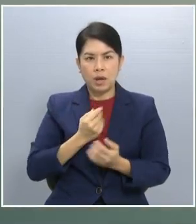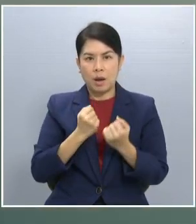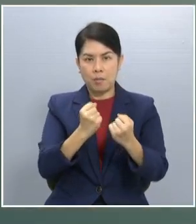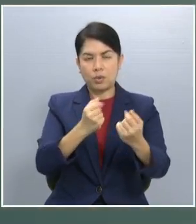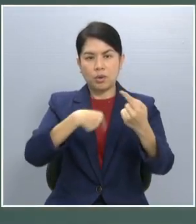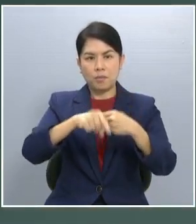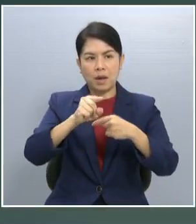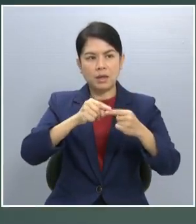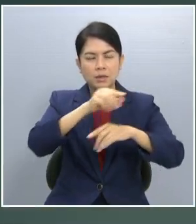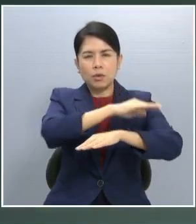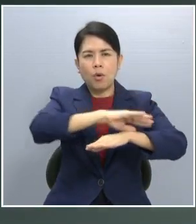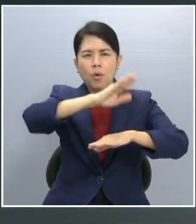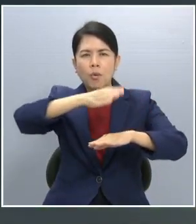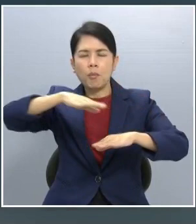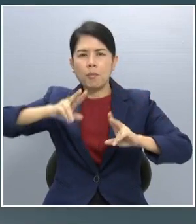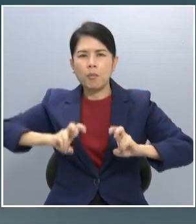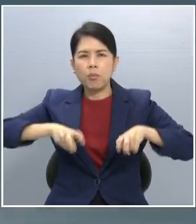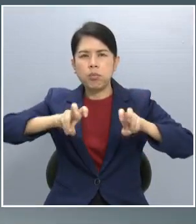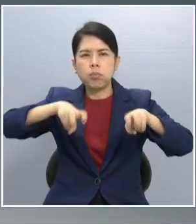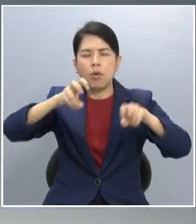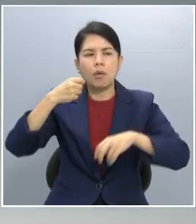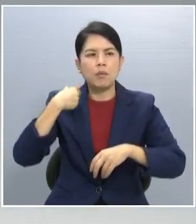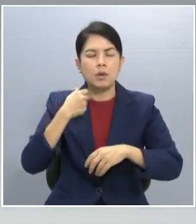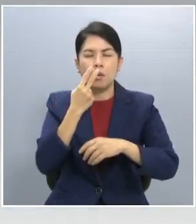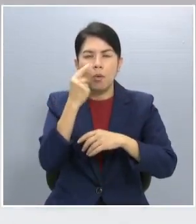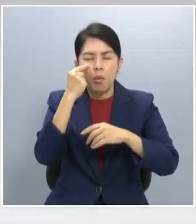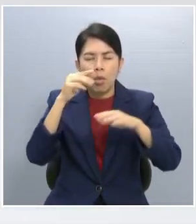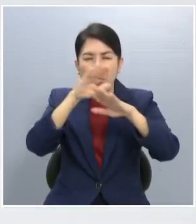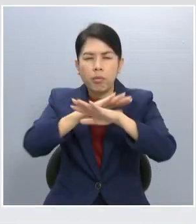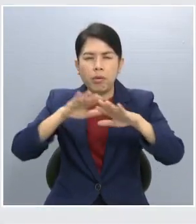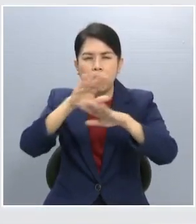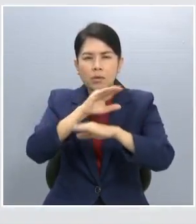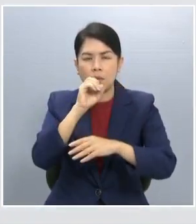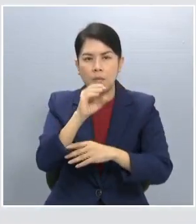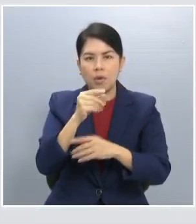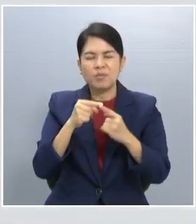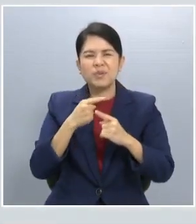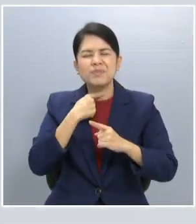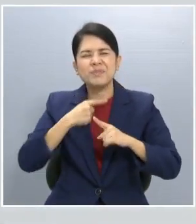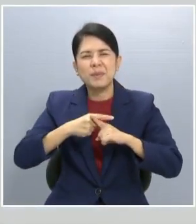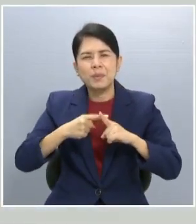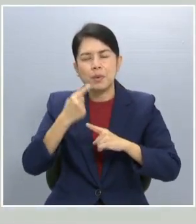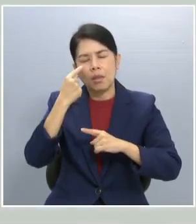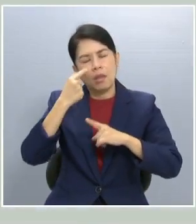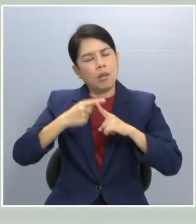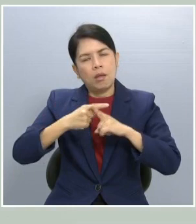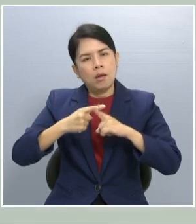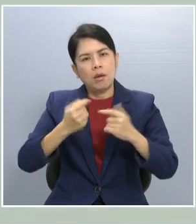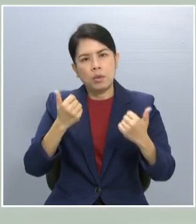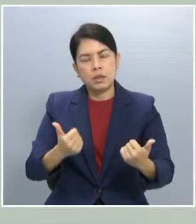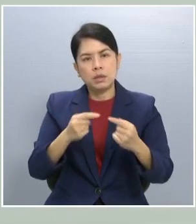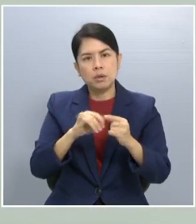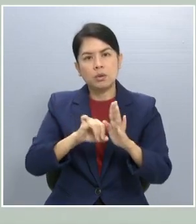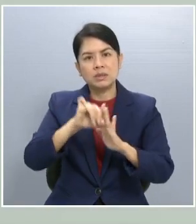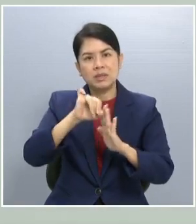ก็คืออยู่ในฝุ่นหนาแบบนี้ค่ะแสบจมูกแสบตาคอแห้งวันนี้แย่มากเชียงใหม่PM